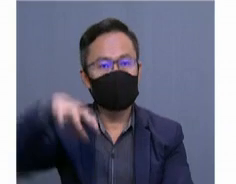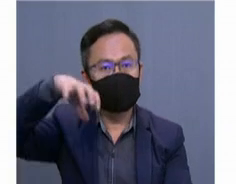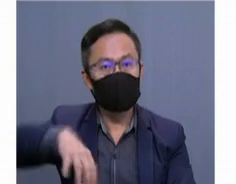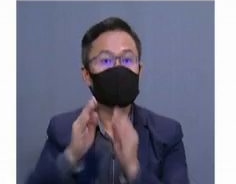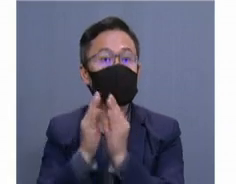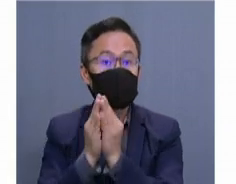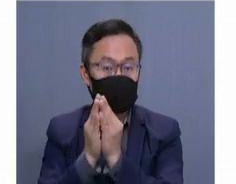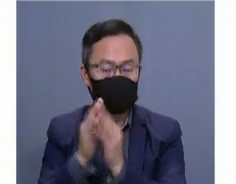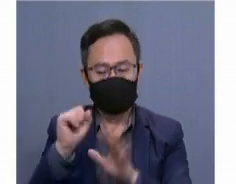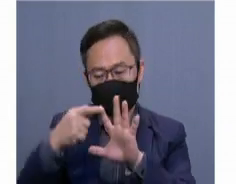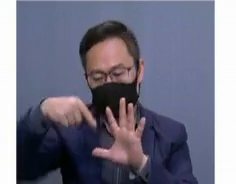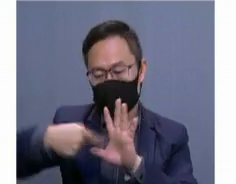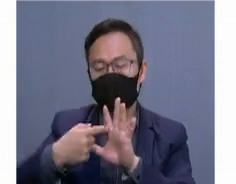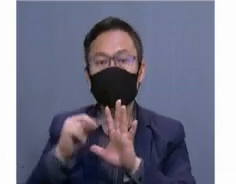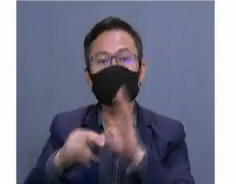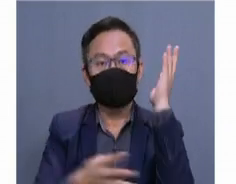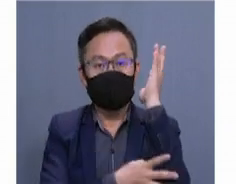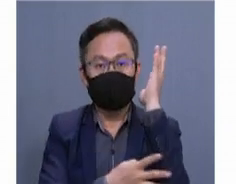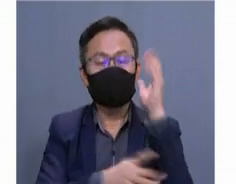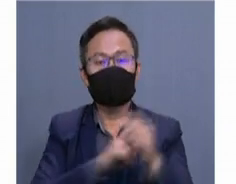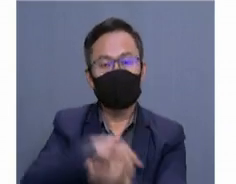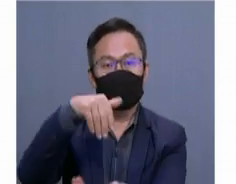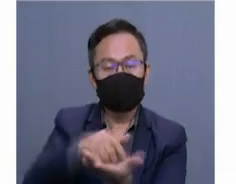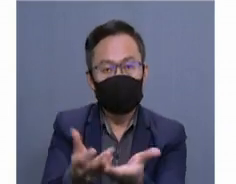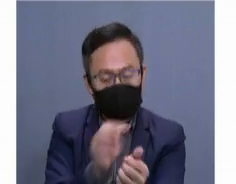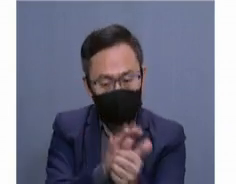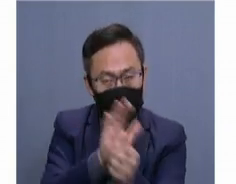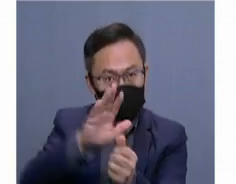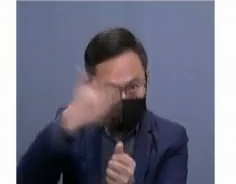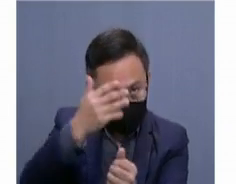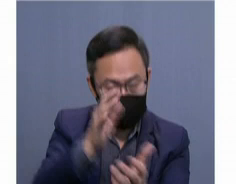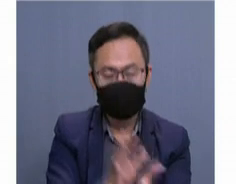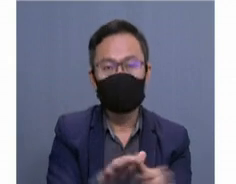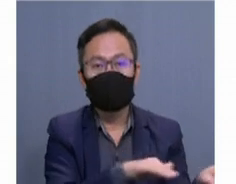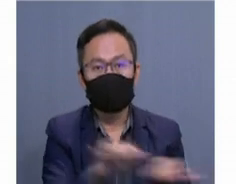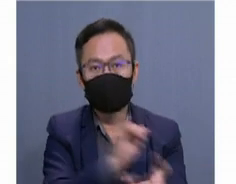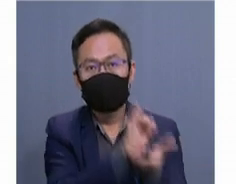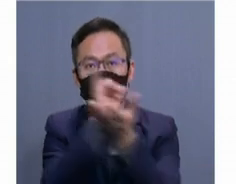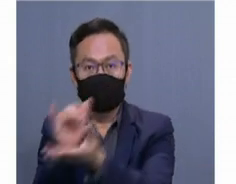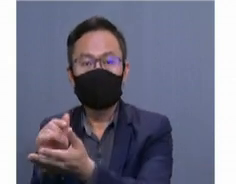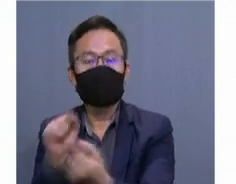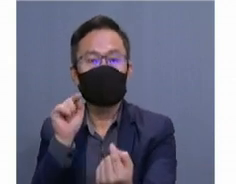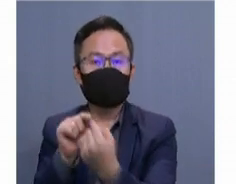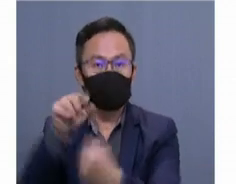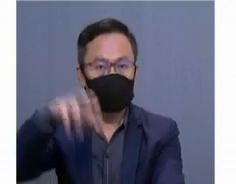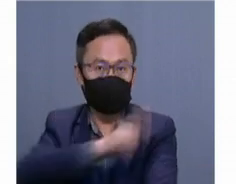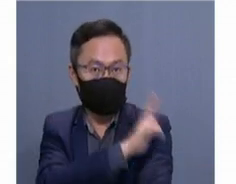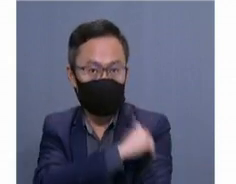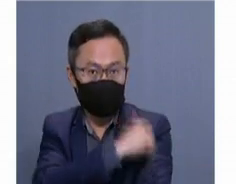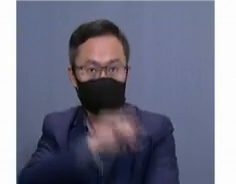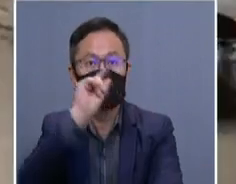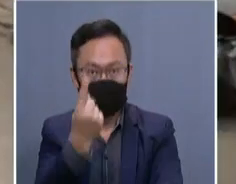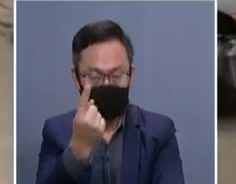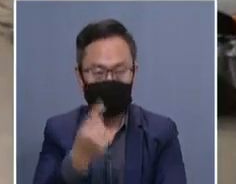โขนงค่ะเพื่อแยกตัวผู้ติดเชื้อออกจากชุมชนลดการแพร่ระบาดและดูแลเบื้องต้นในระหว่างรอส่งต่อไป